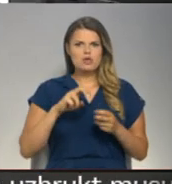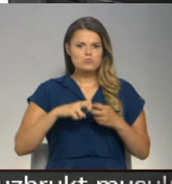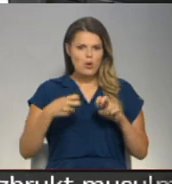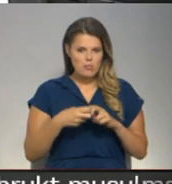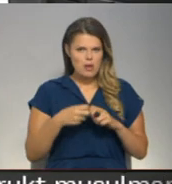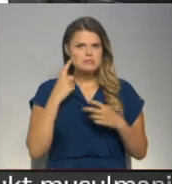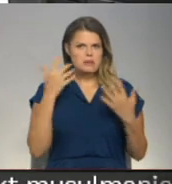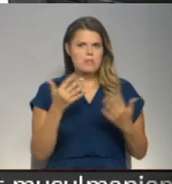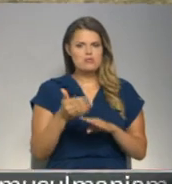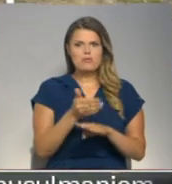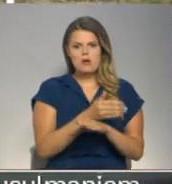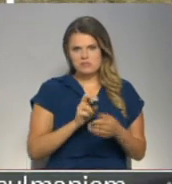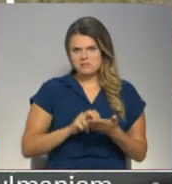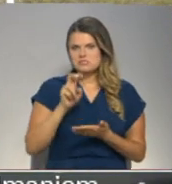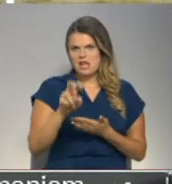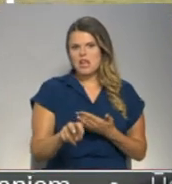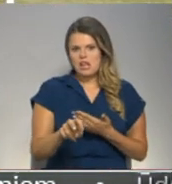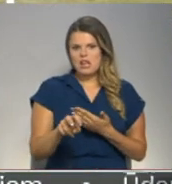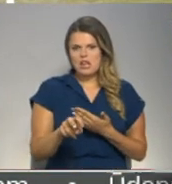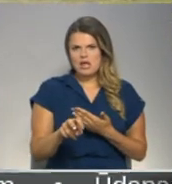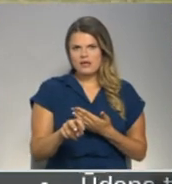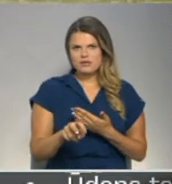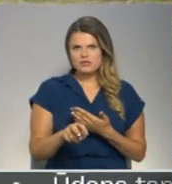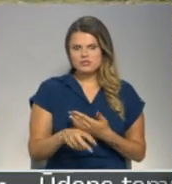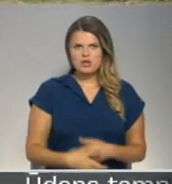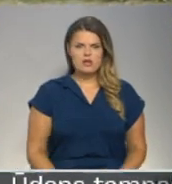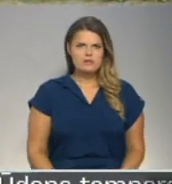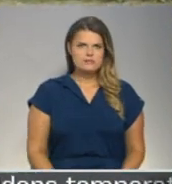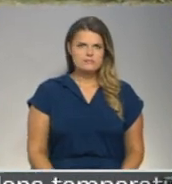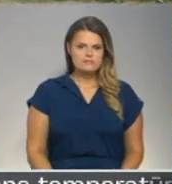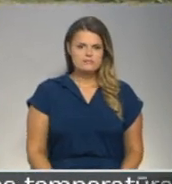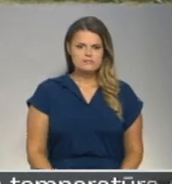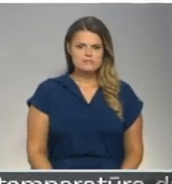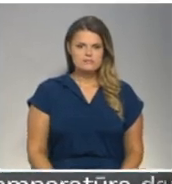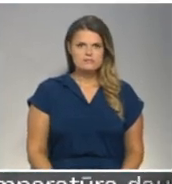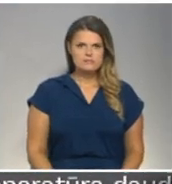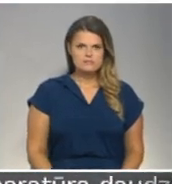padomā pirms lēciena. Aikins Mārtiņš Avots, Latvijas televīzija. Gatavību paralīze.